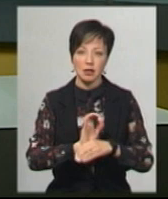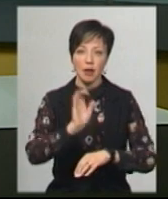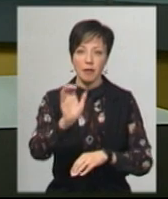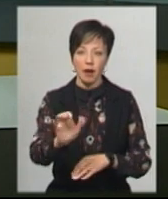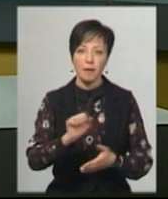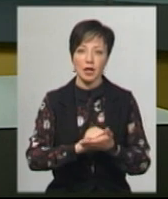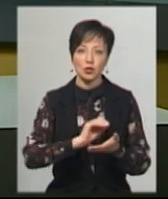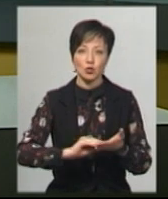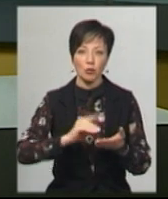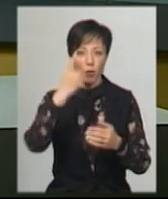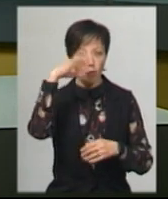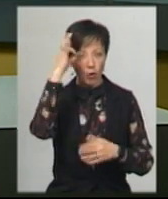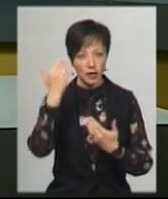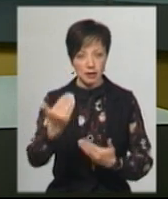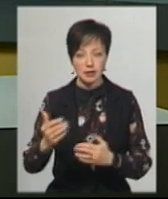на прес-службу поліції.